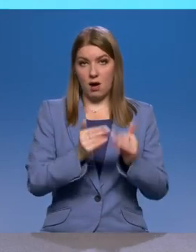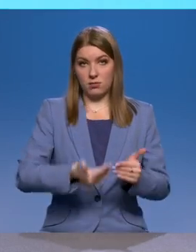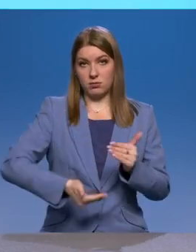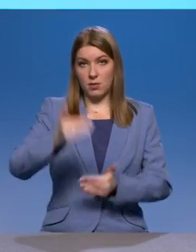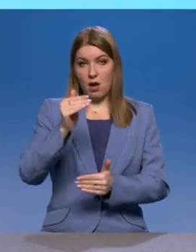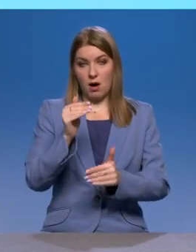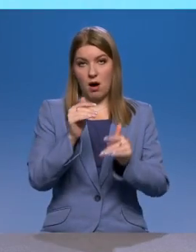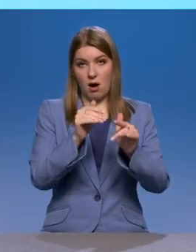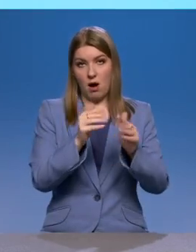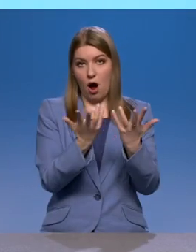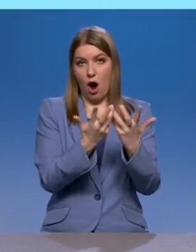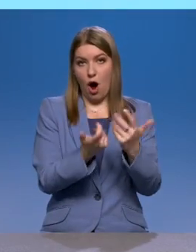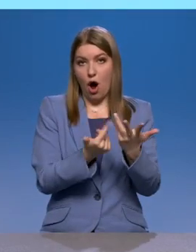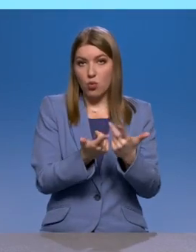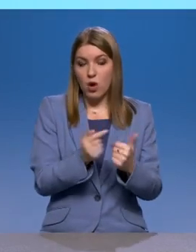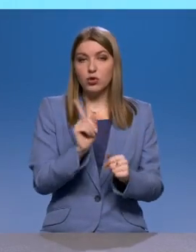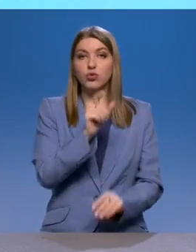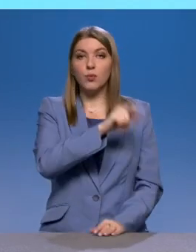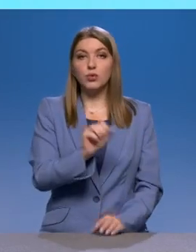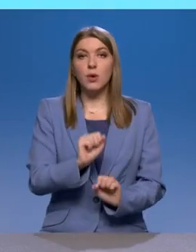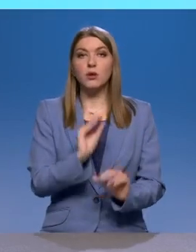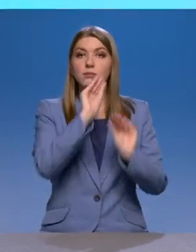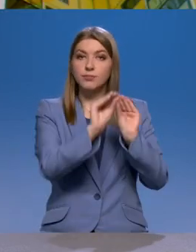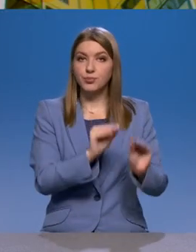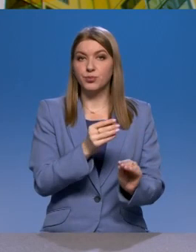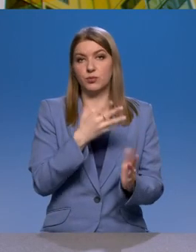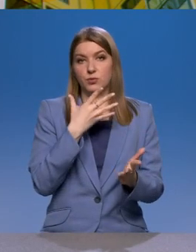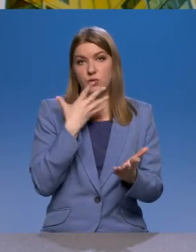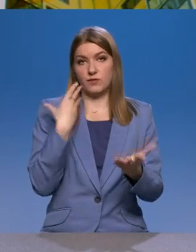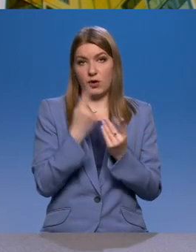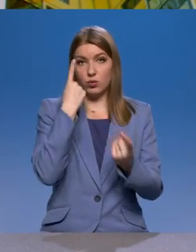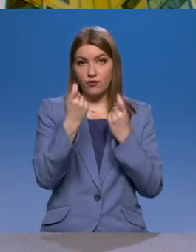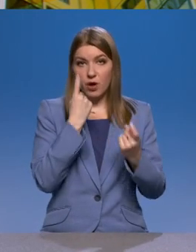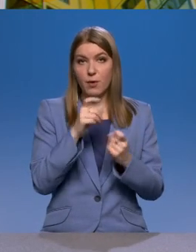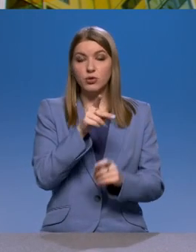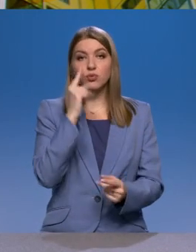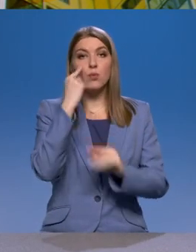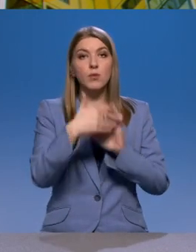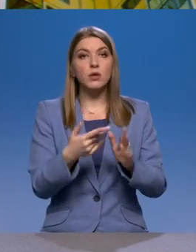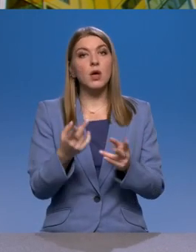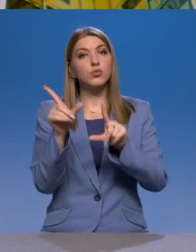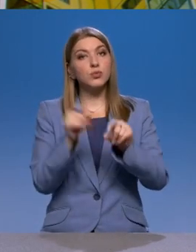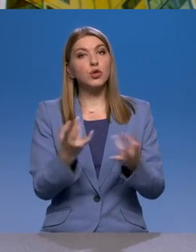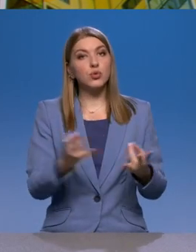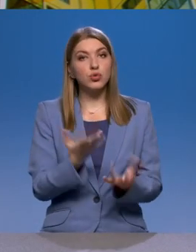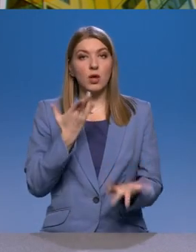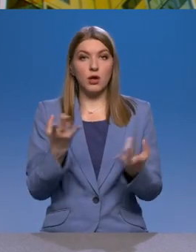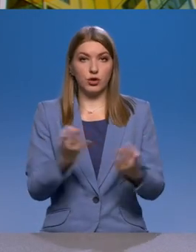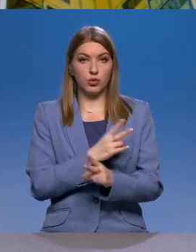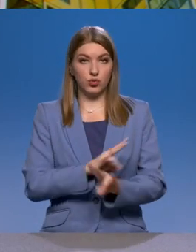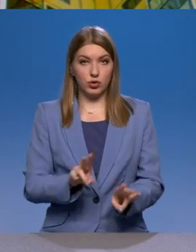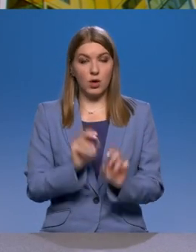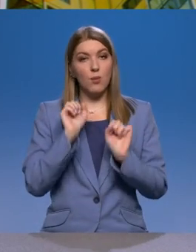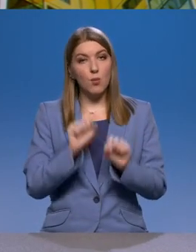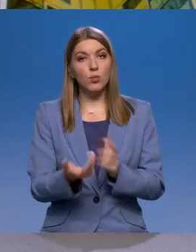понять, насколько, какая субсидия тебе положена, положена ли вообще. А пока вот